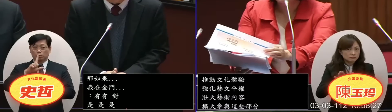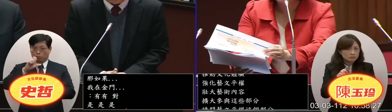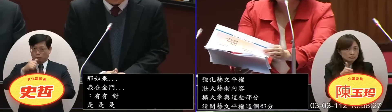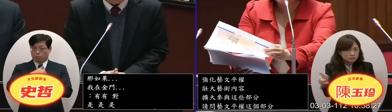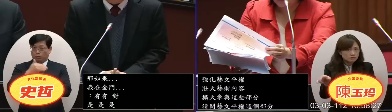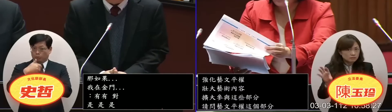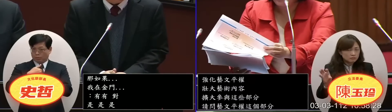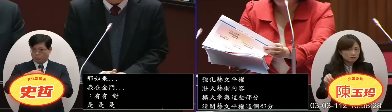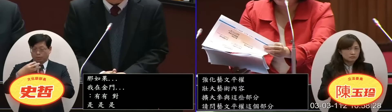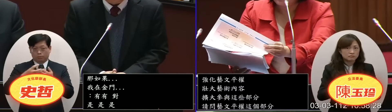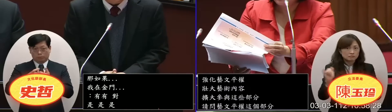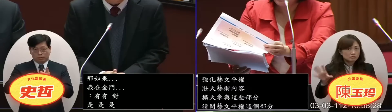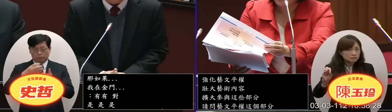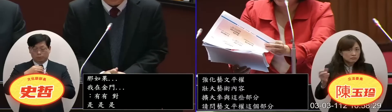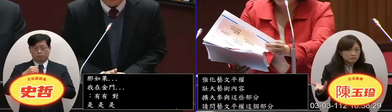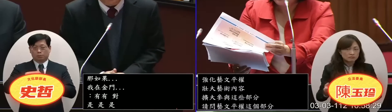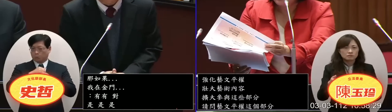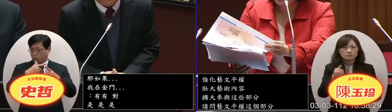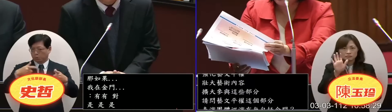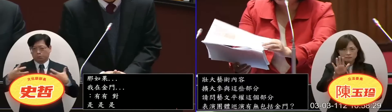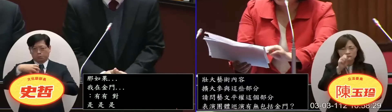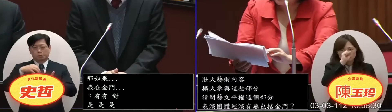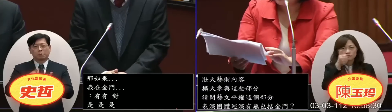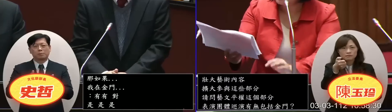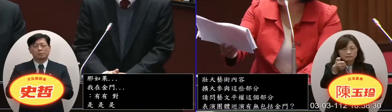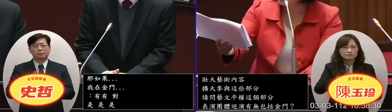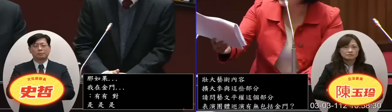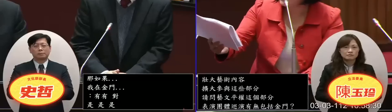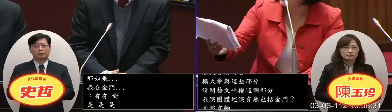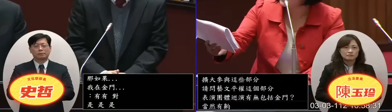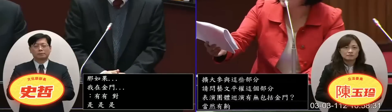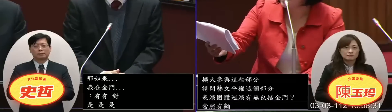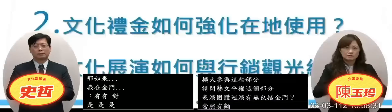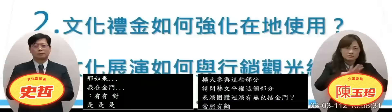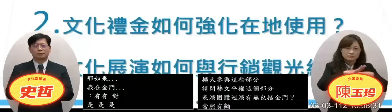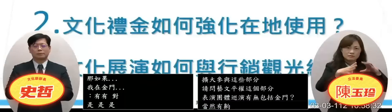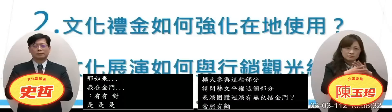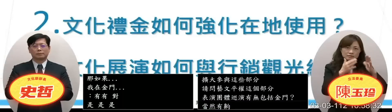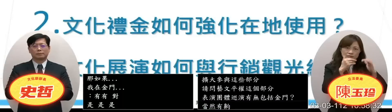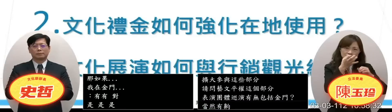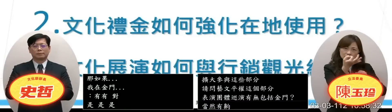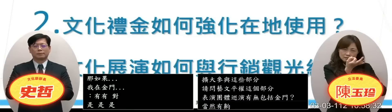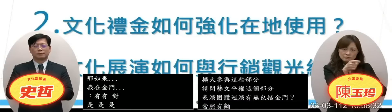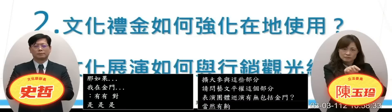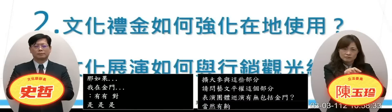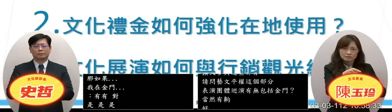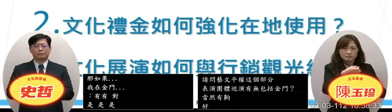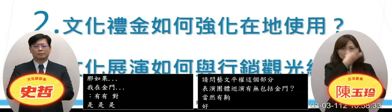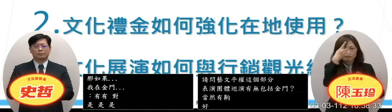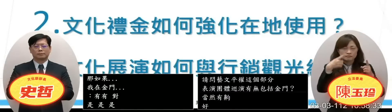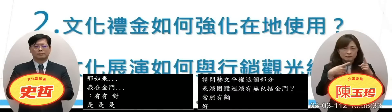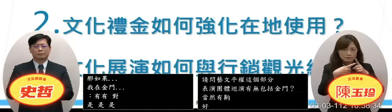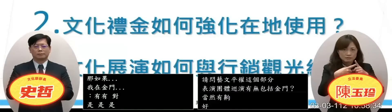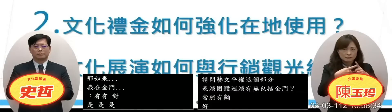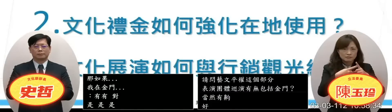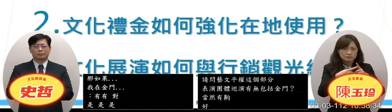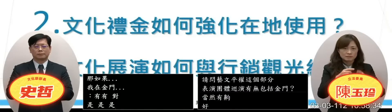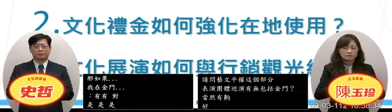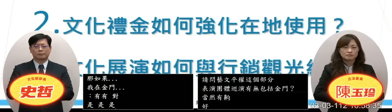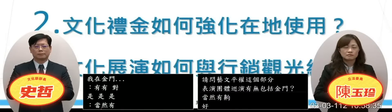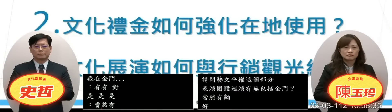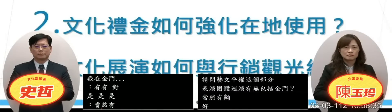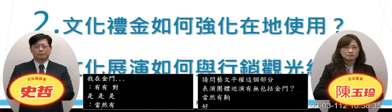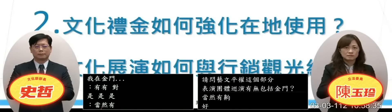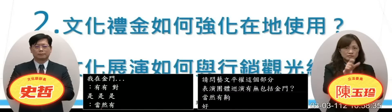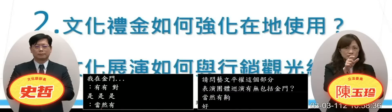65个偏乡、18个离岛、55个原住民乡镇都会。 那请问您的这个文化礼金的这个部分嘛，哈，年轻人这个一个人1800。这个